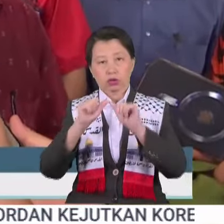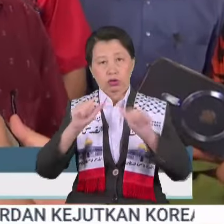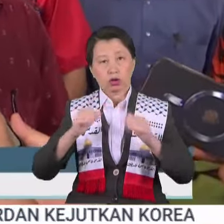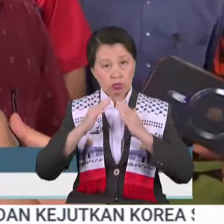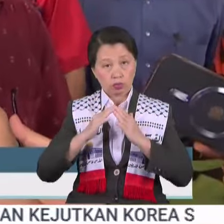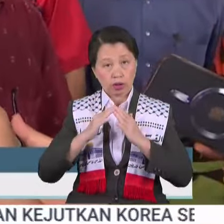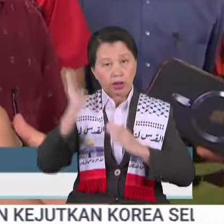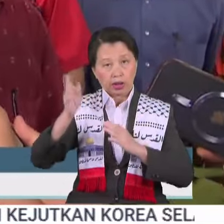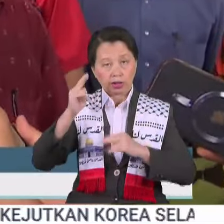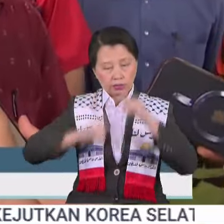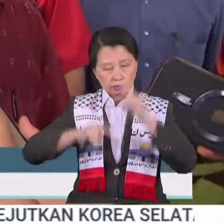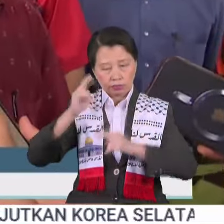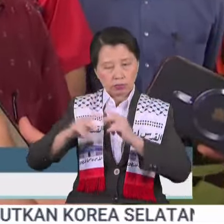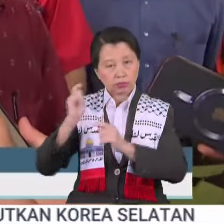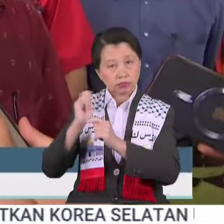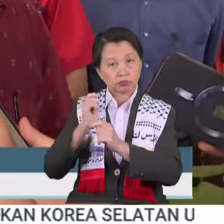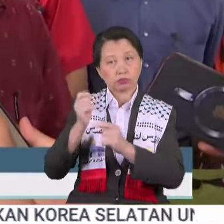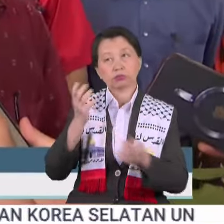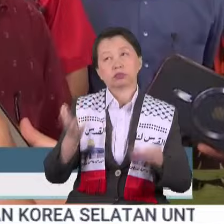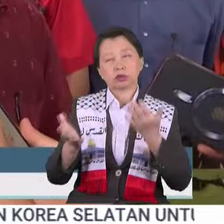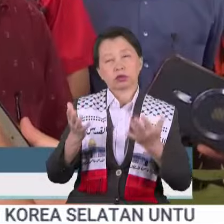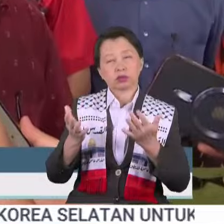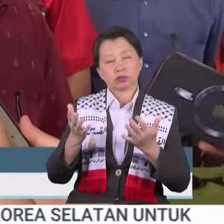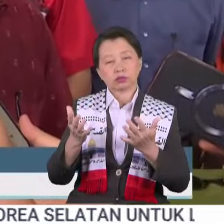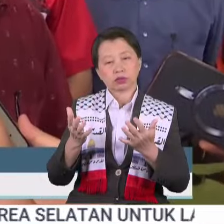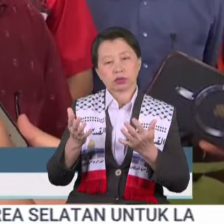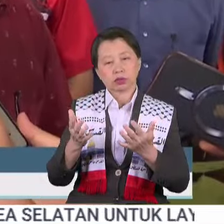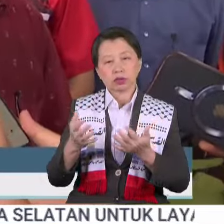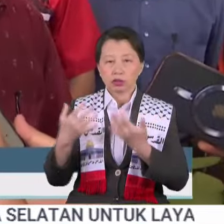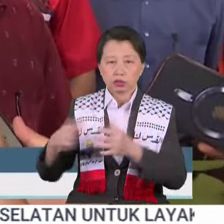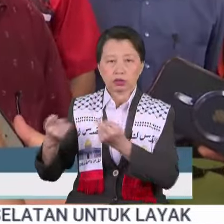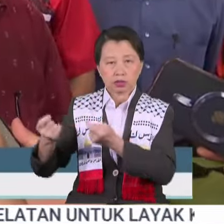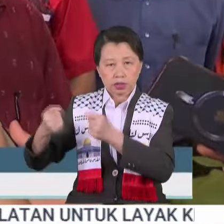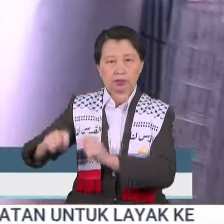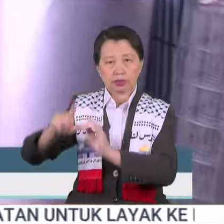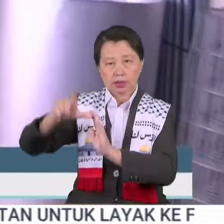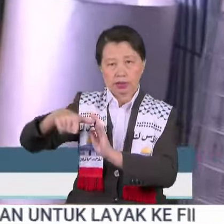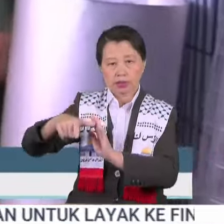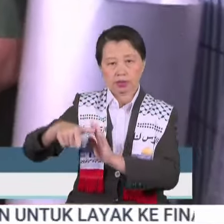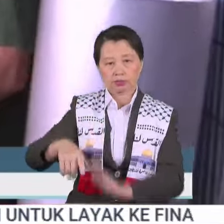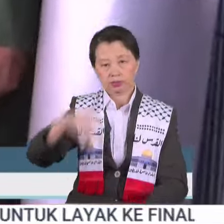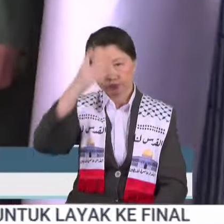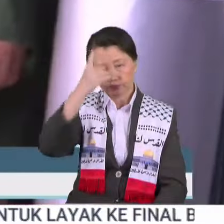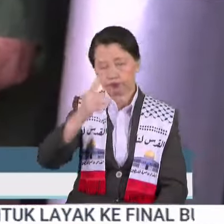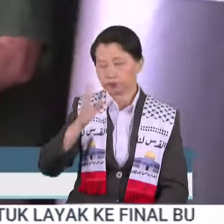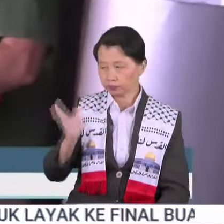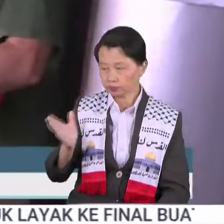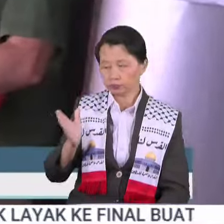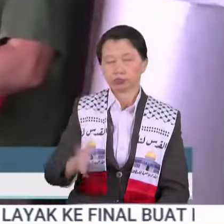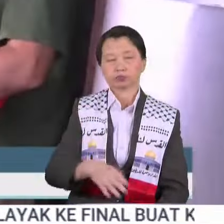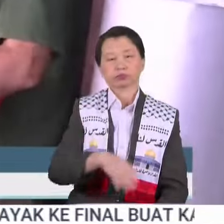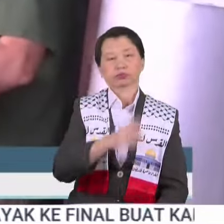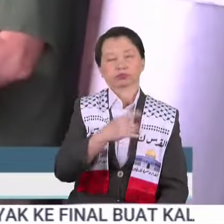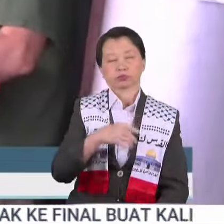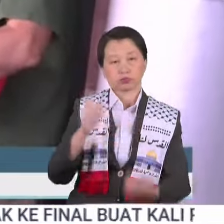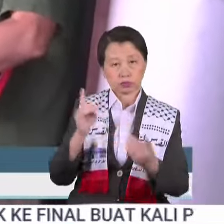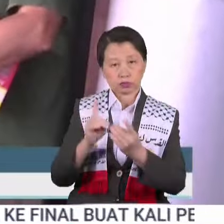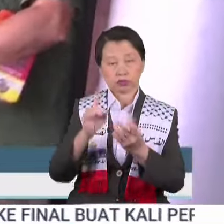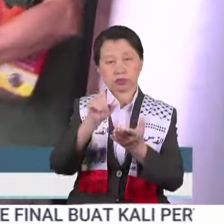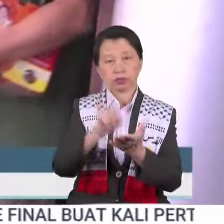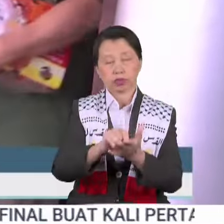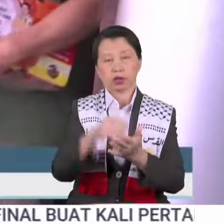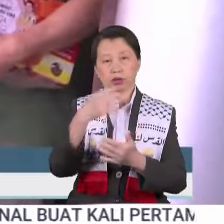dibina mungkin dalam menunggu dalam tender lah. Datuk Limus yang juga ADUN Kuala Penuh ditemui